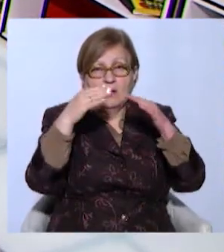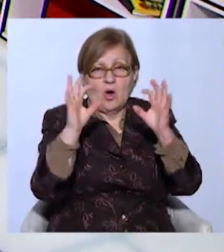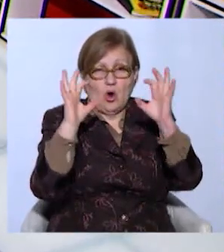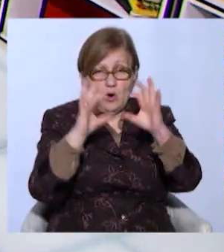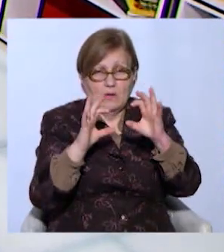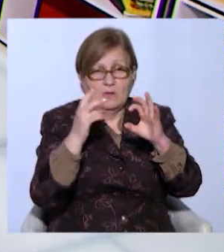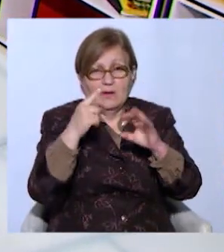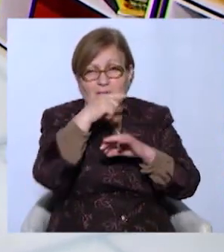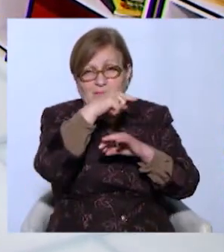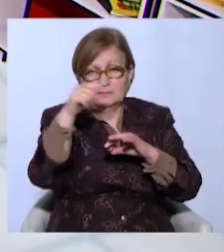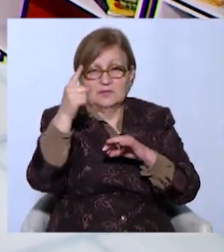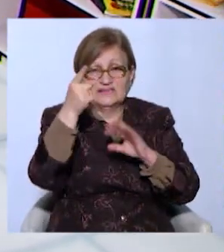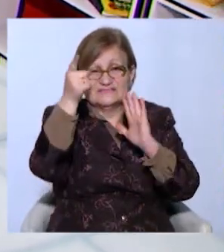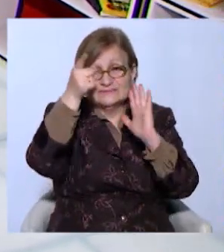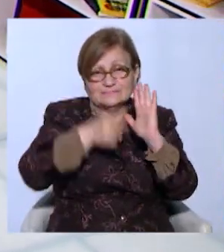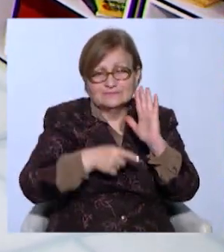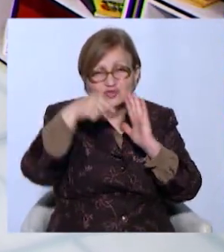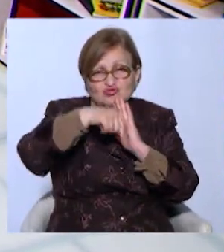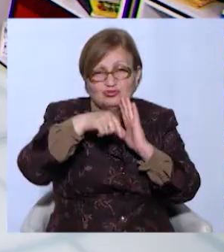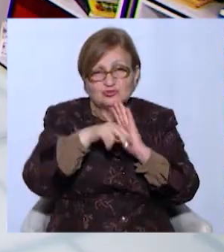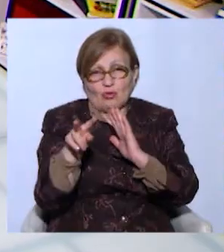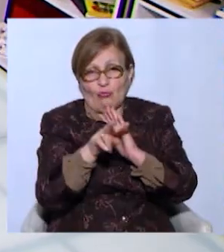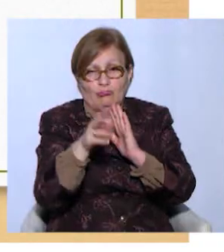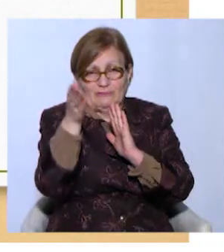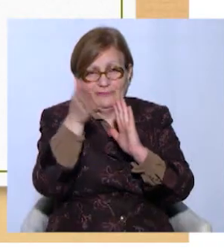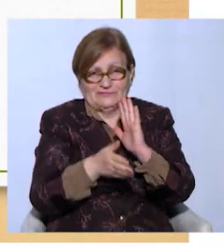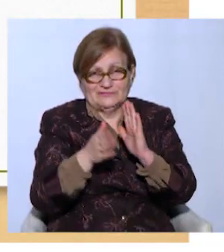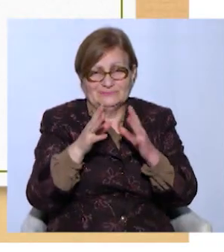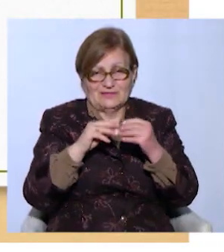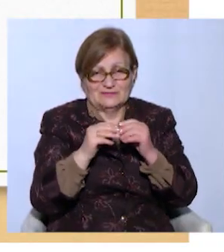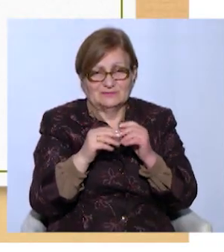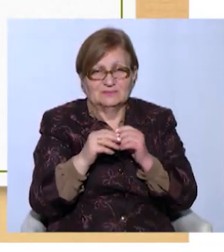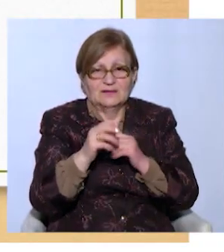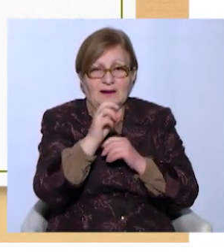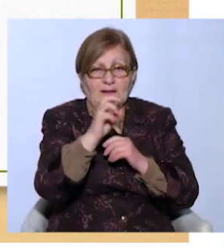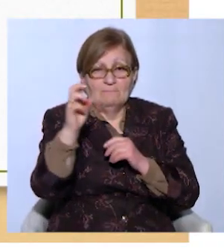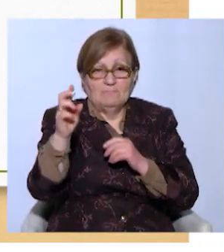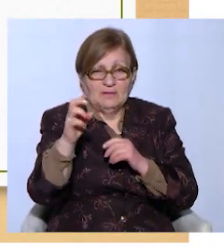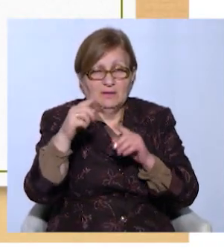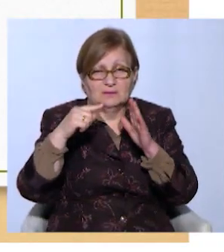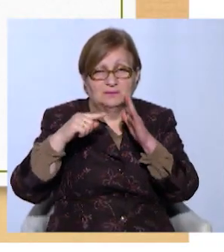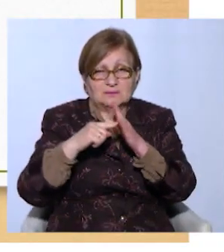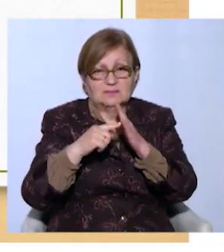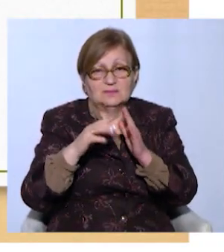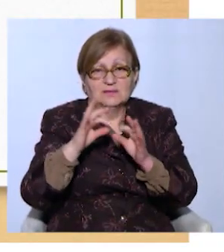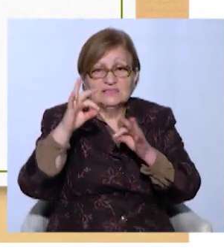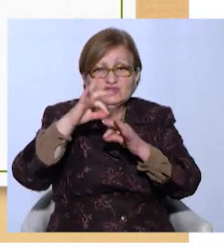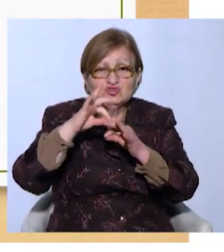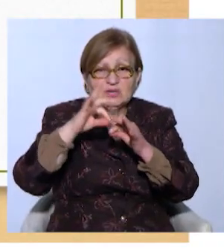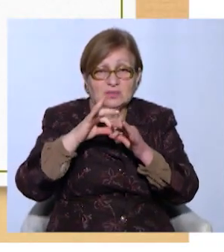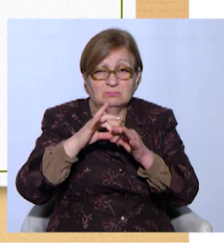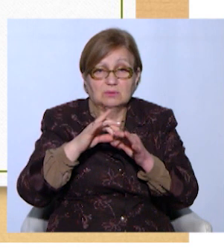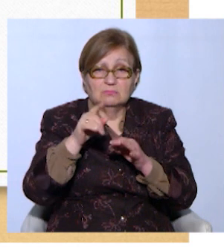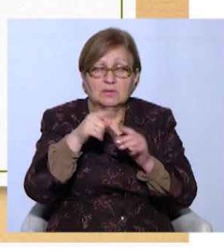CD წრფი არის საერთო შიგამხები. თუ ეს A და B და C და D შეხების წრეწირთან შეხების წერტილებია, მაშინ